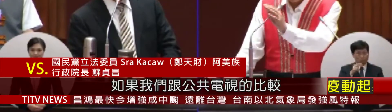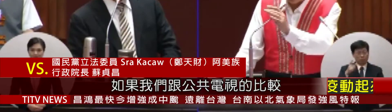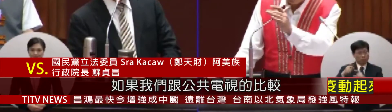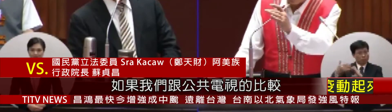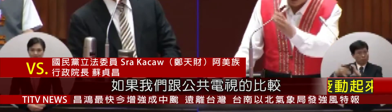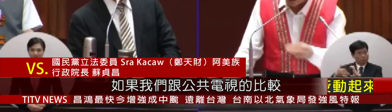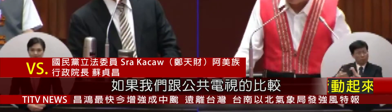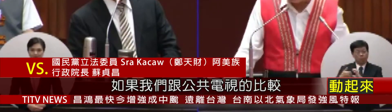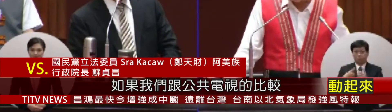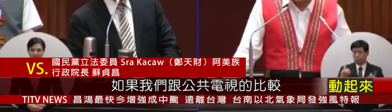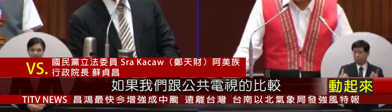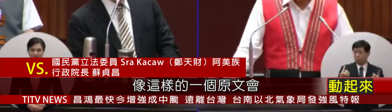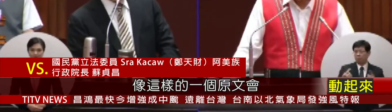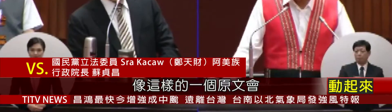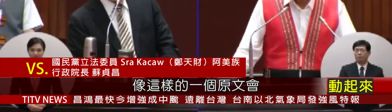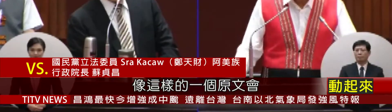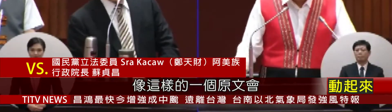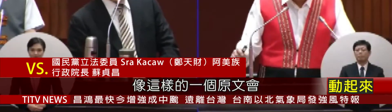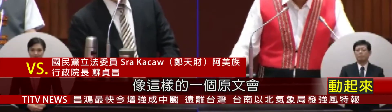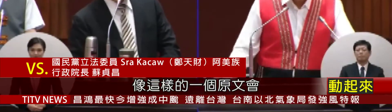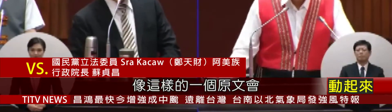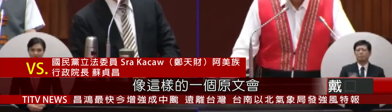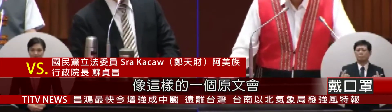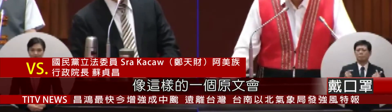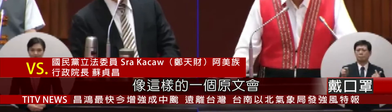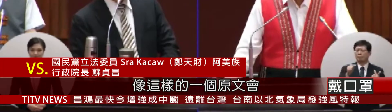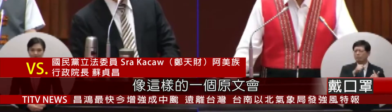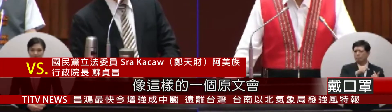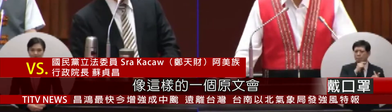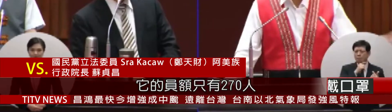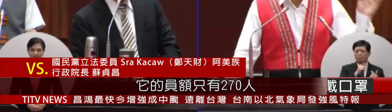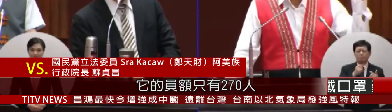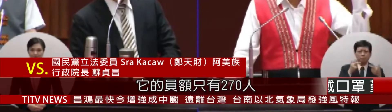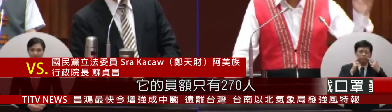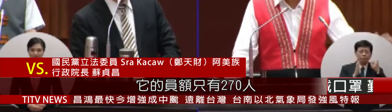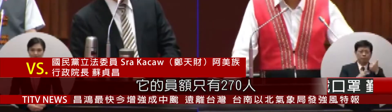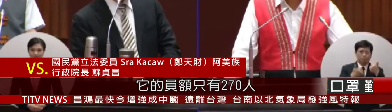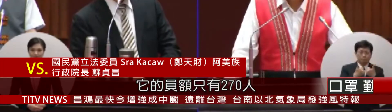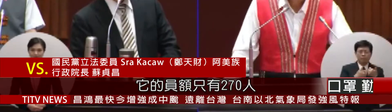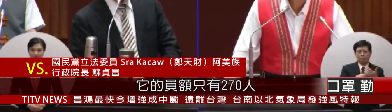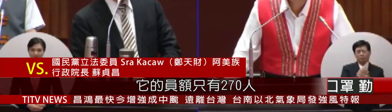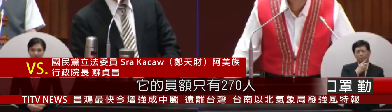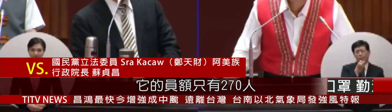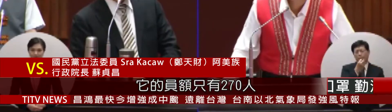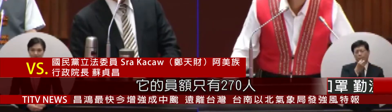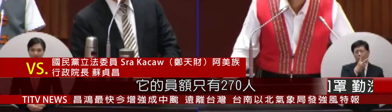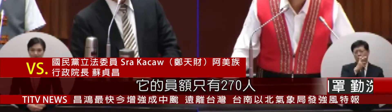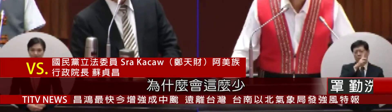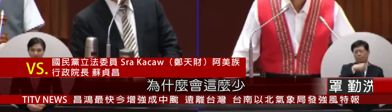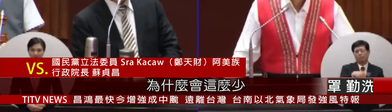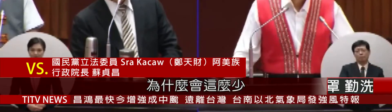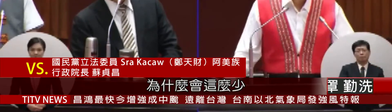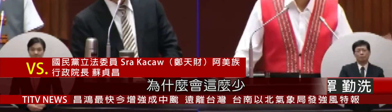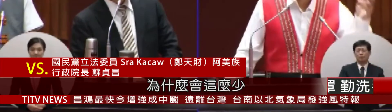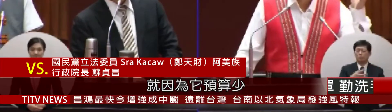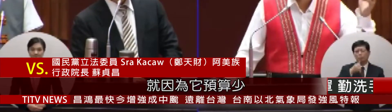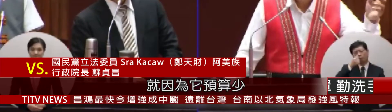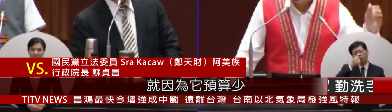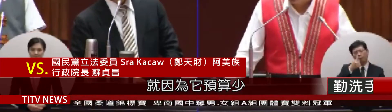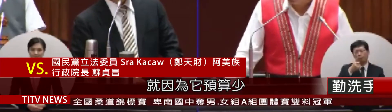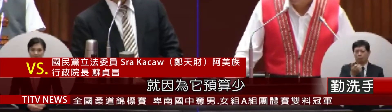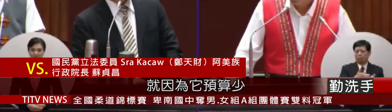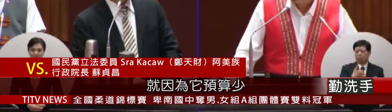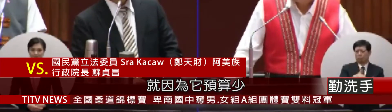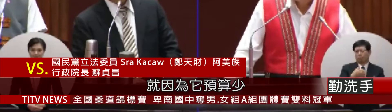公共电视的比较，像这样的一个原文会它的员额只有270人，为什么会这么少？就因为它